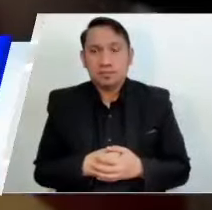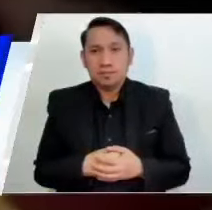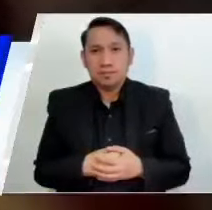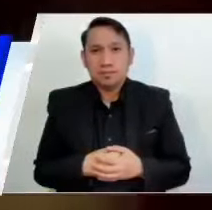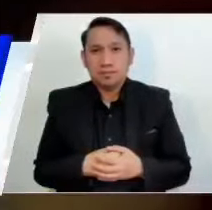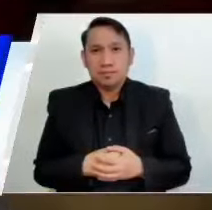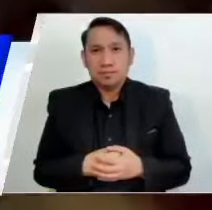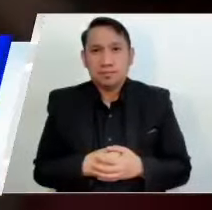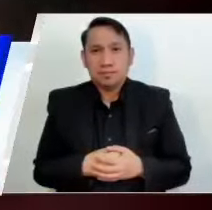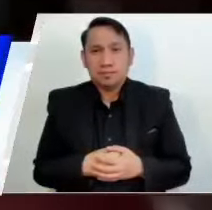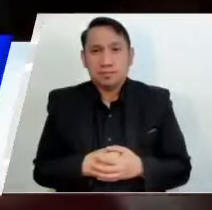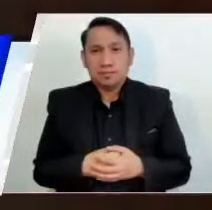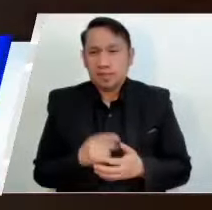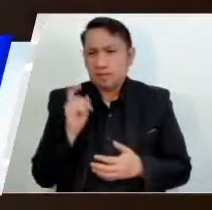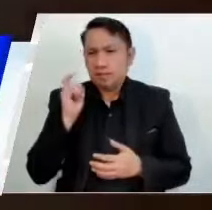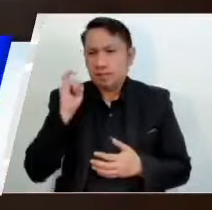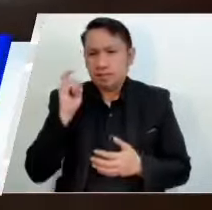Mabilis na dumating ang rescue.